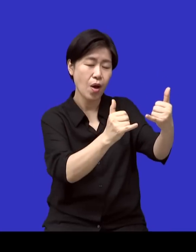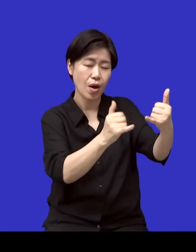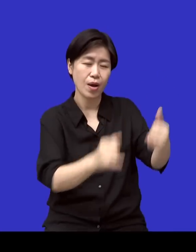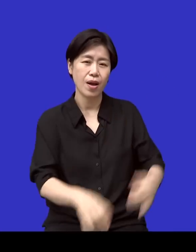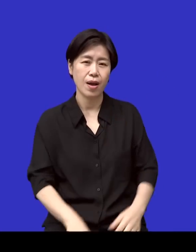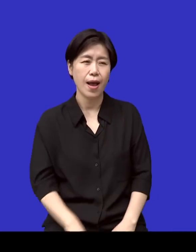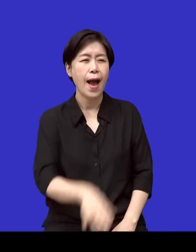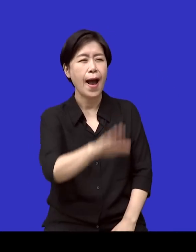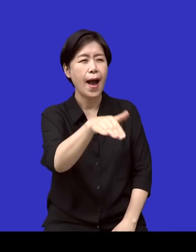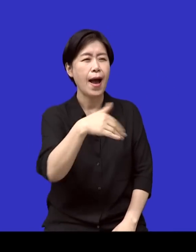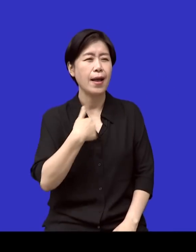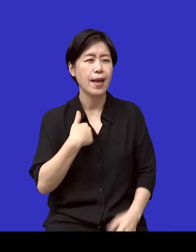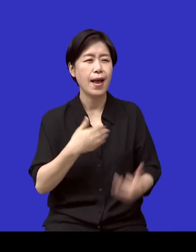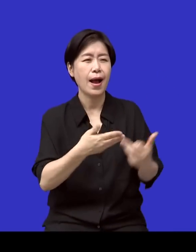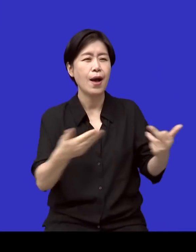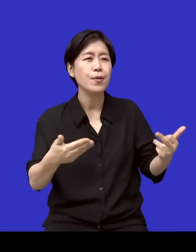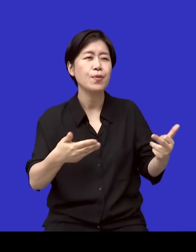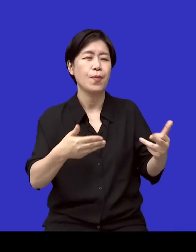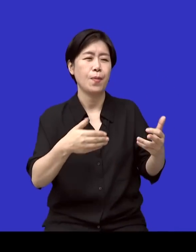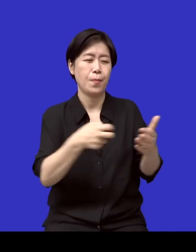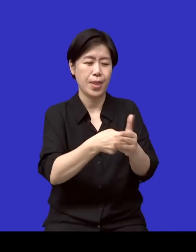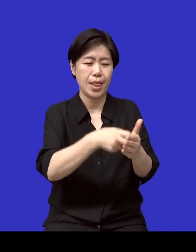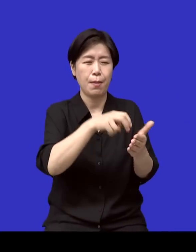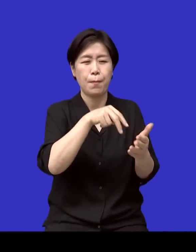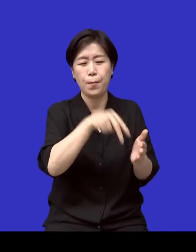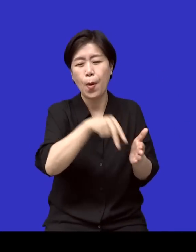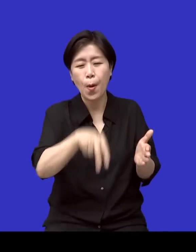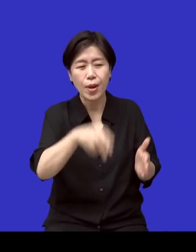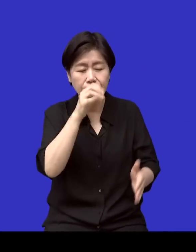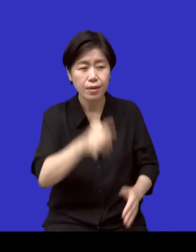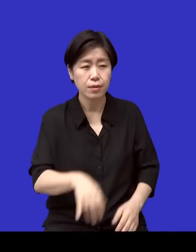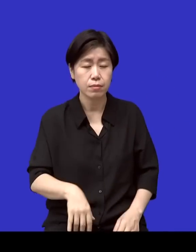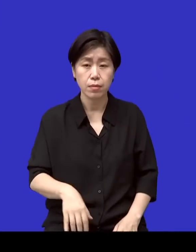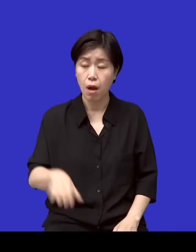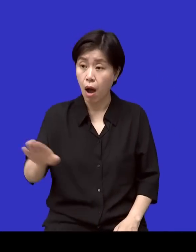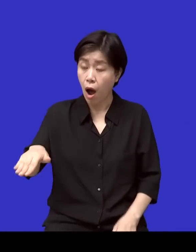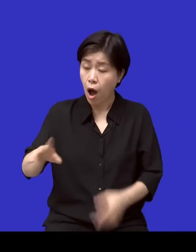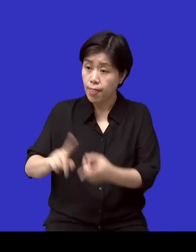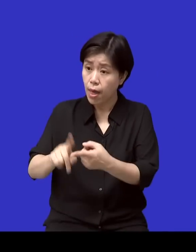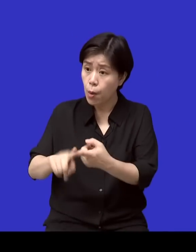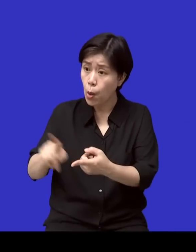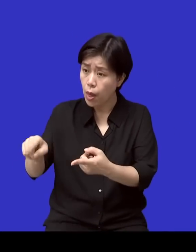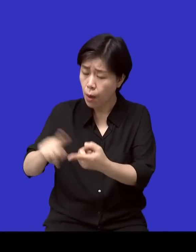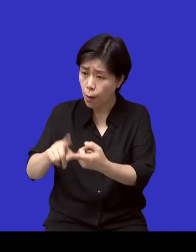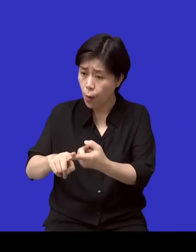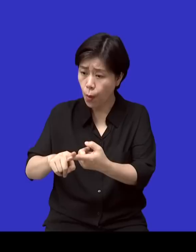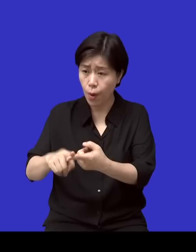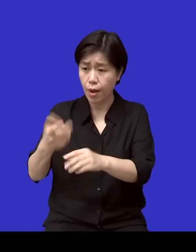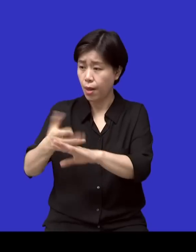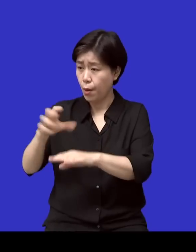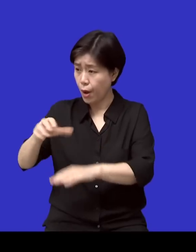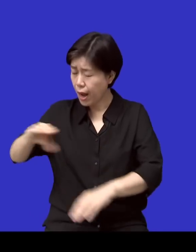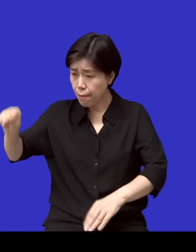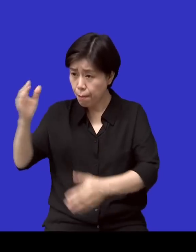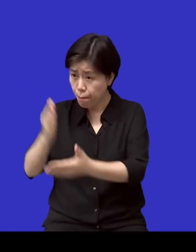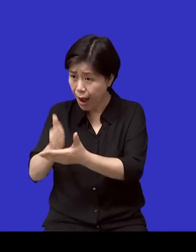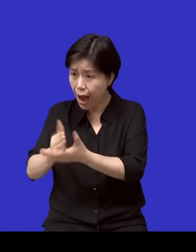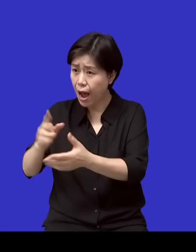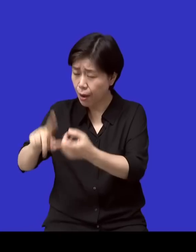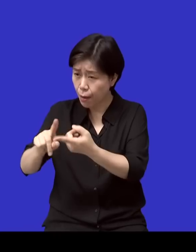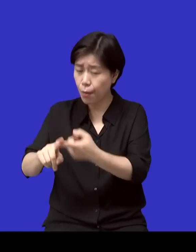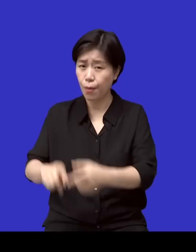했는데 할머니가 또 거기 가만히 있으라고 해서 할머니 오셔서 이제 어머니 아버지한테 전화를 하고 며칠 있다가 다시